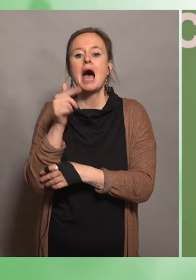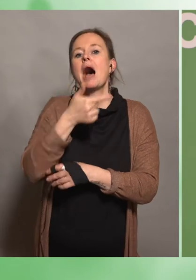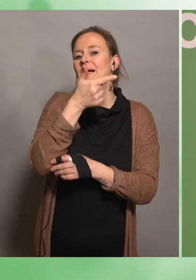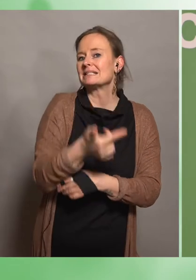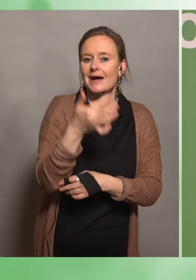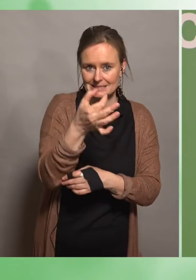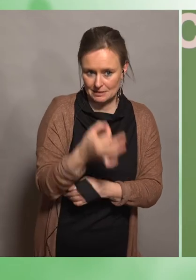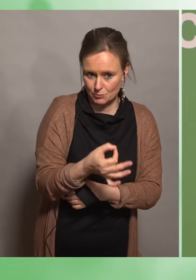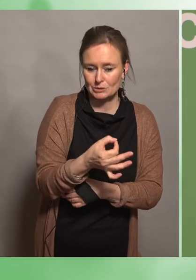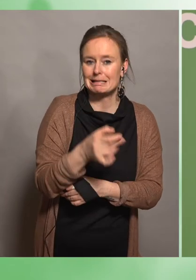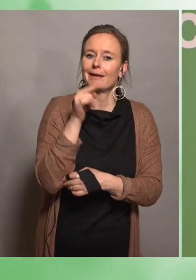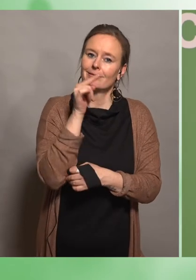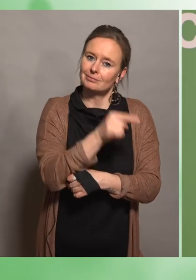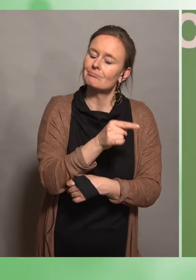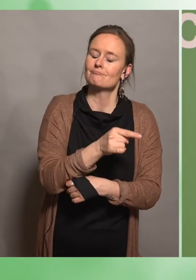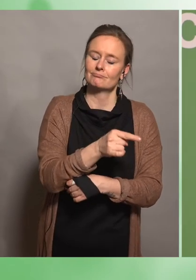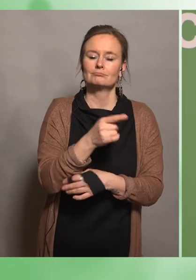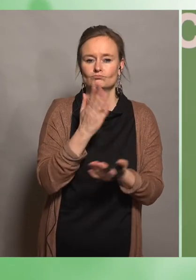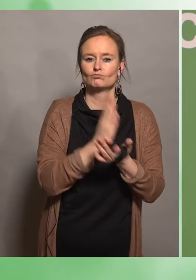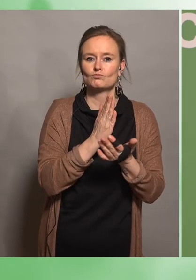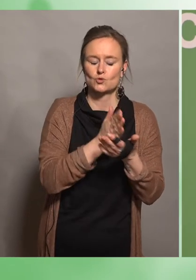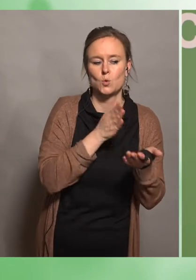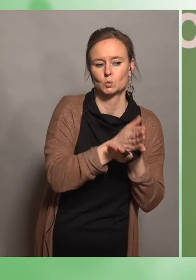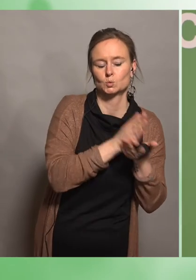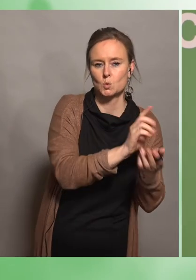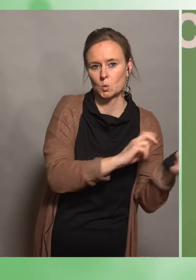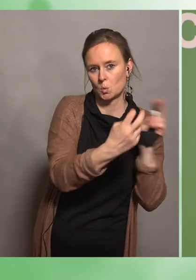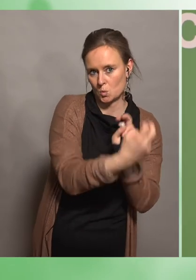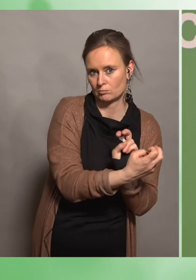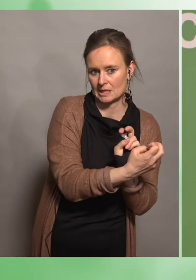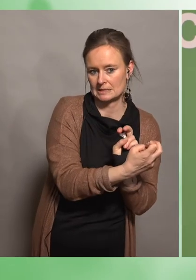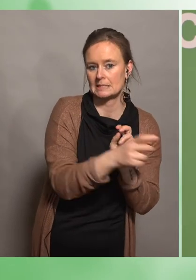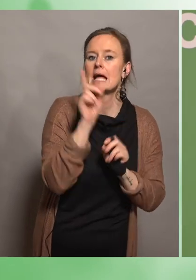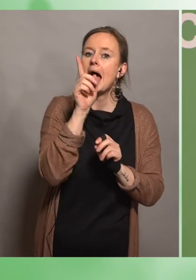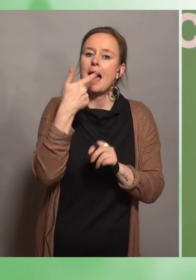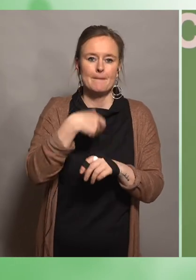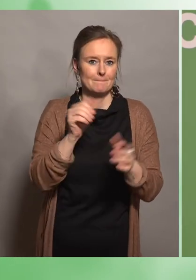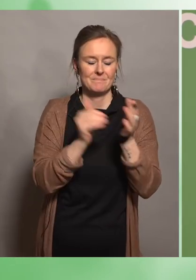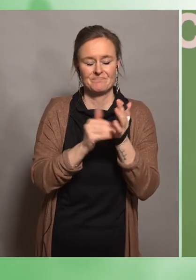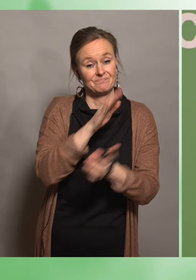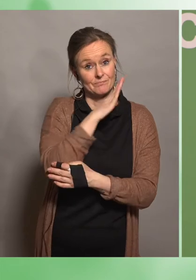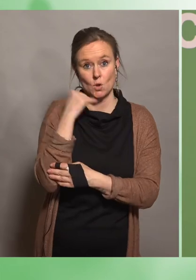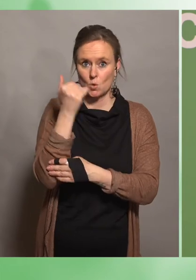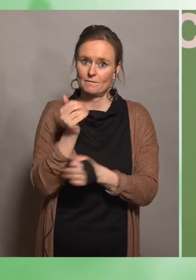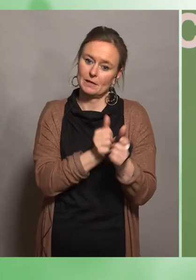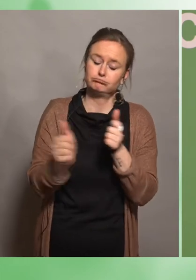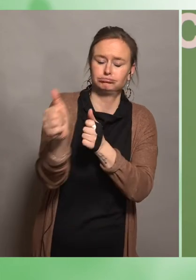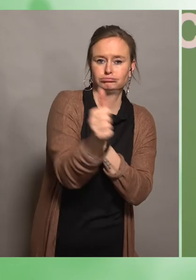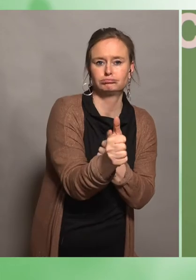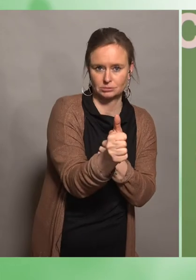da müssen wir mit gutem Beispiel vorausgehen. Aber es gibt da noch viel Aufholbedarf und natürlich eine Überlegung von